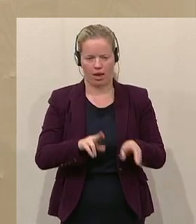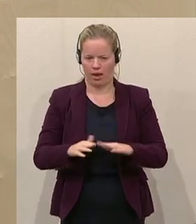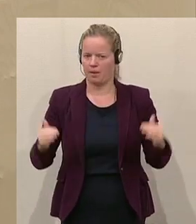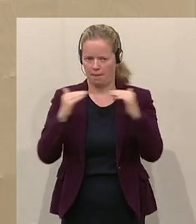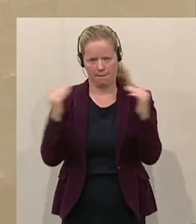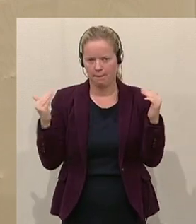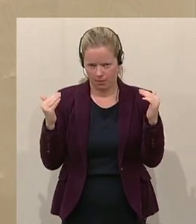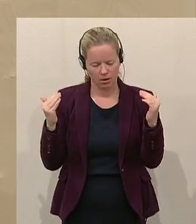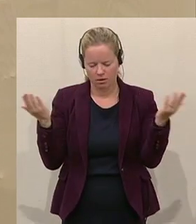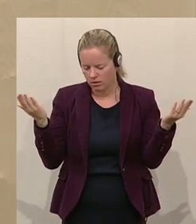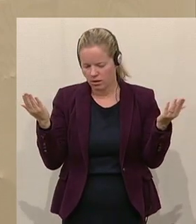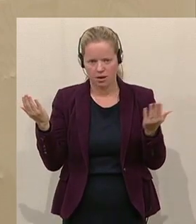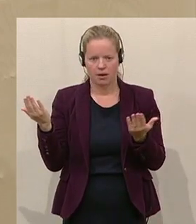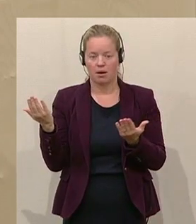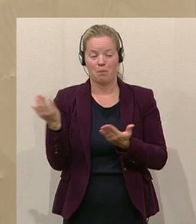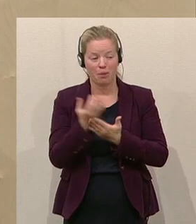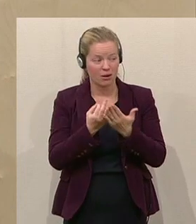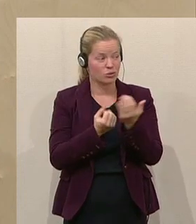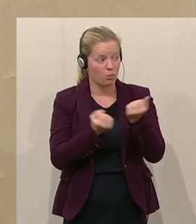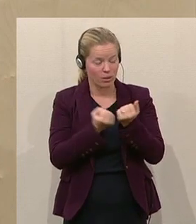der verfehlten Bildungspolitik, glaube ich, der Sozialisten